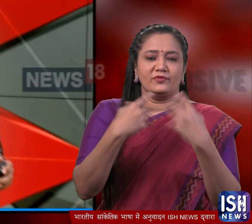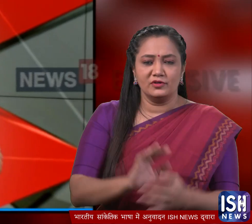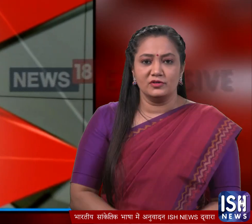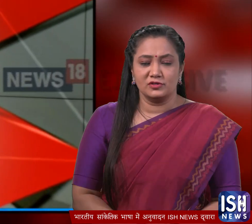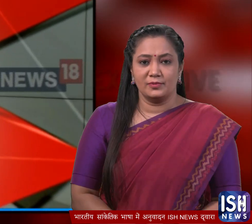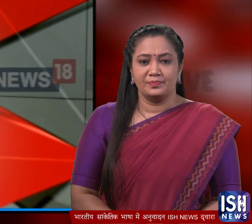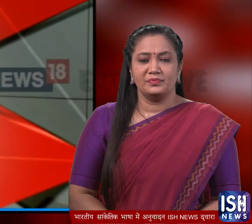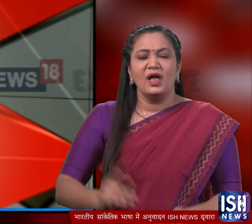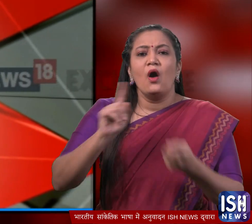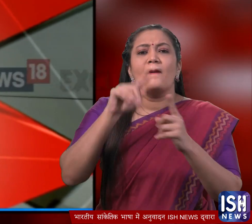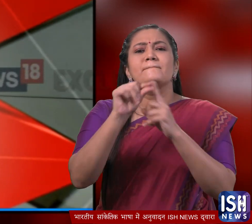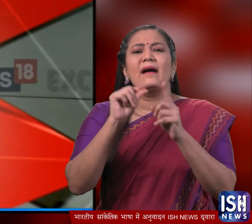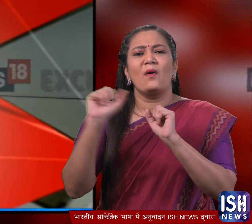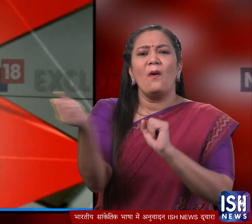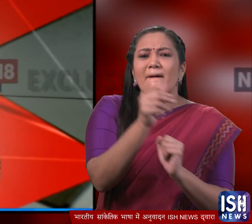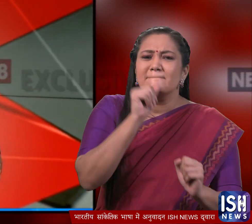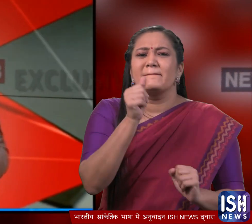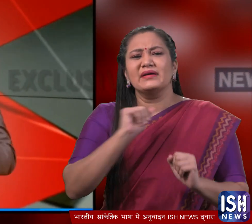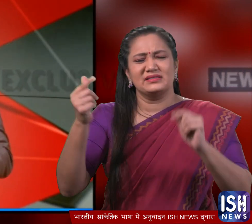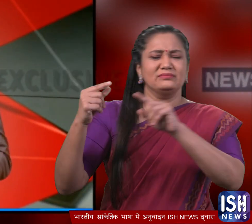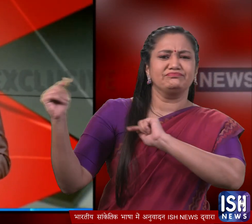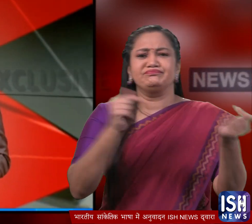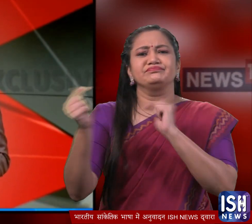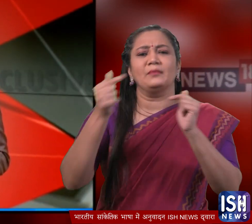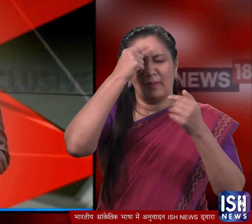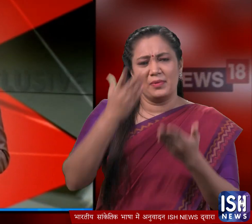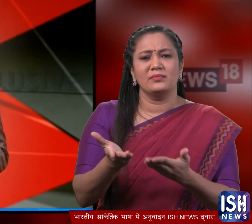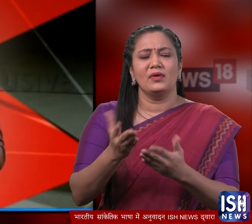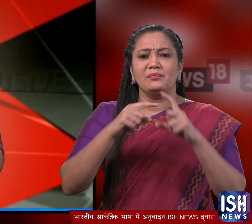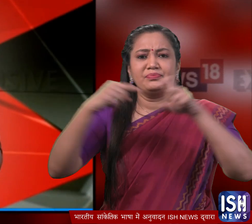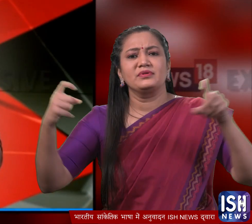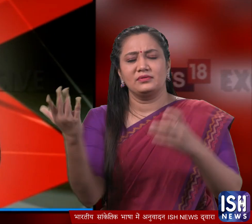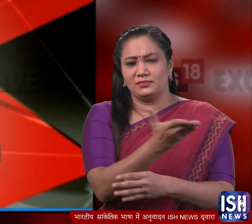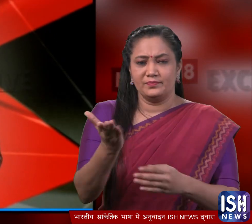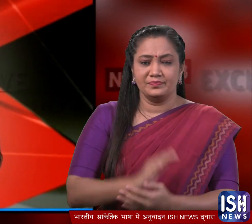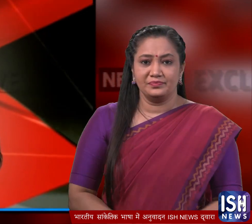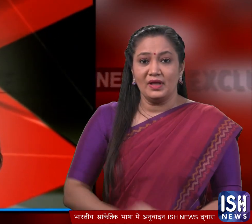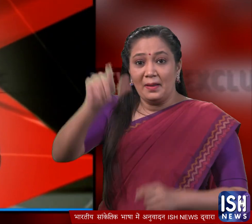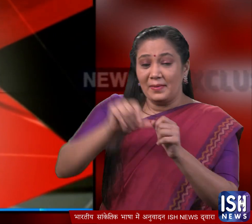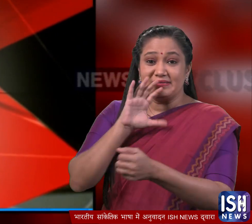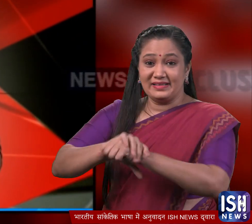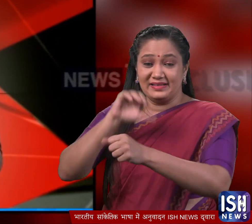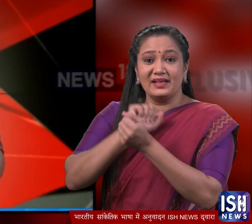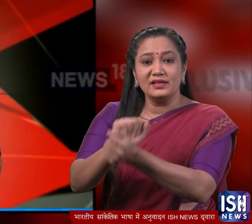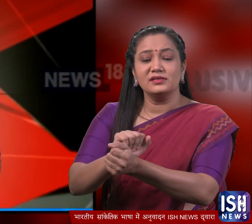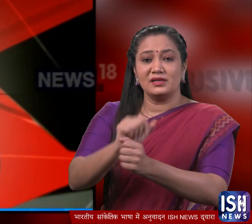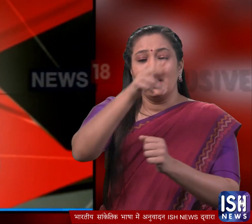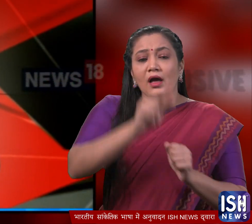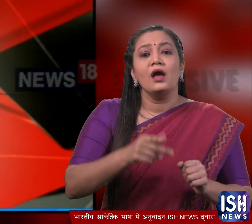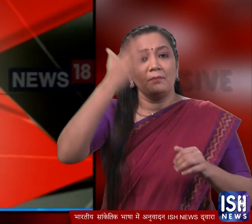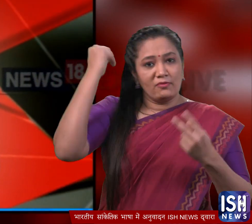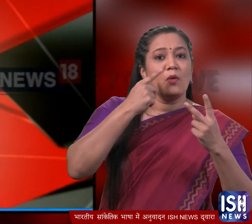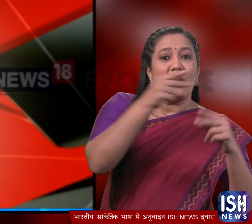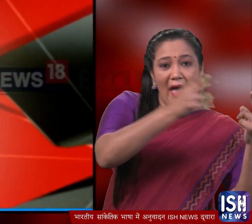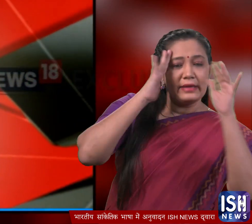शाहजहांपुर में वकील की हत्या की वजह निजी दुश्मनी बताई जा रही है, क्योंकि जिस आरोपी वकील को पुलिस ने गिरफ्तार किया उसी के मकान में मारा गया वकील